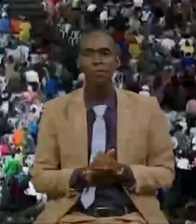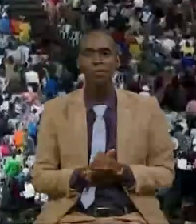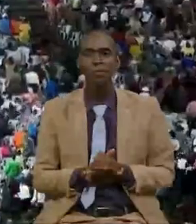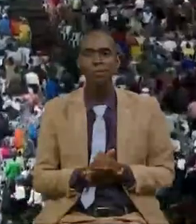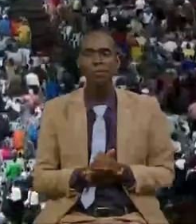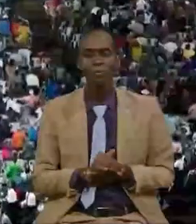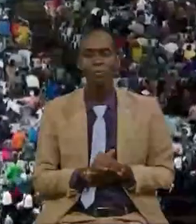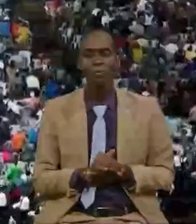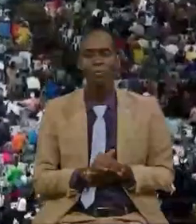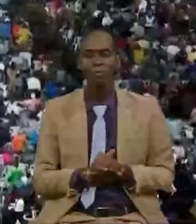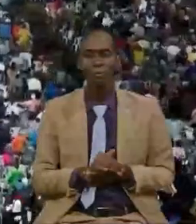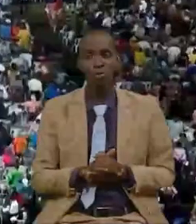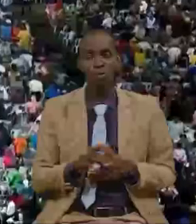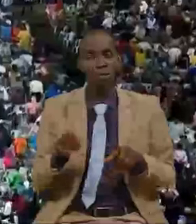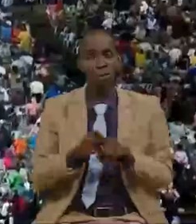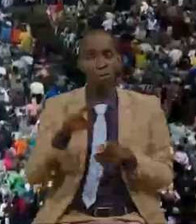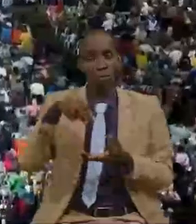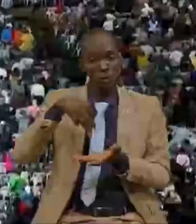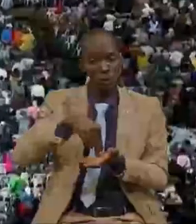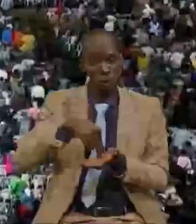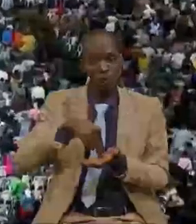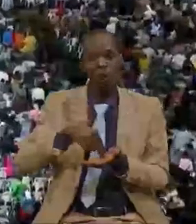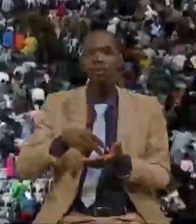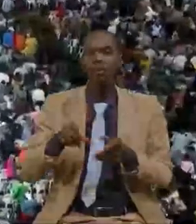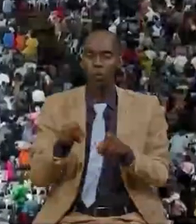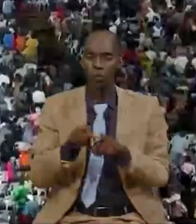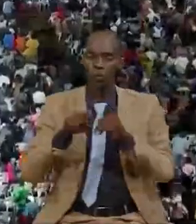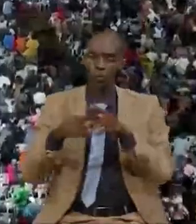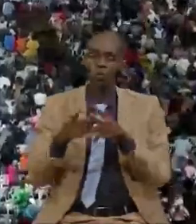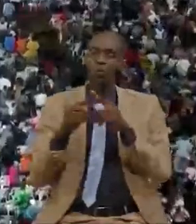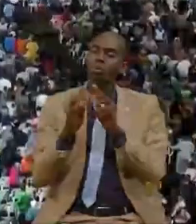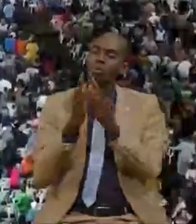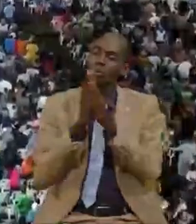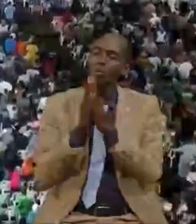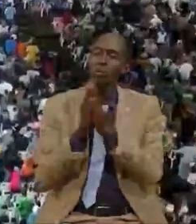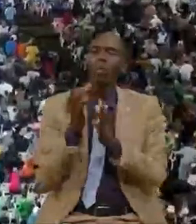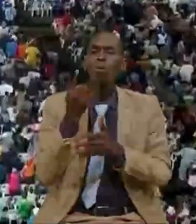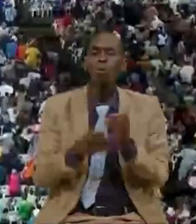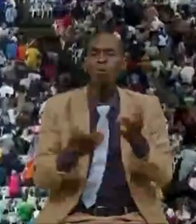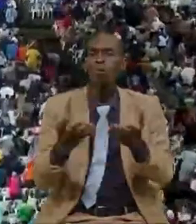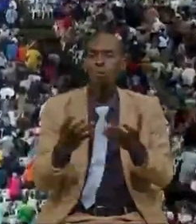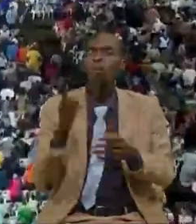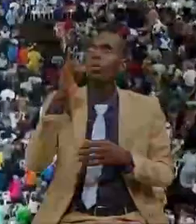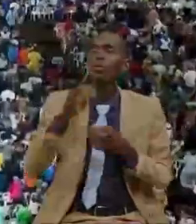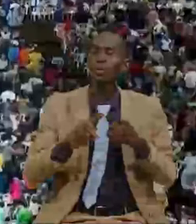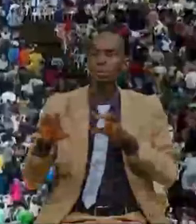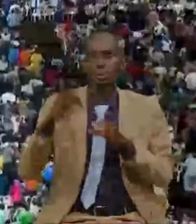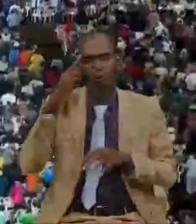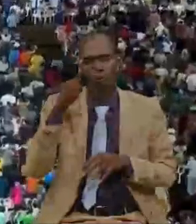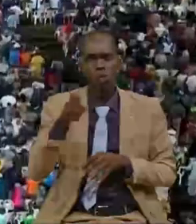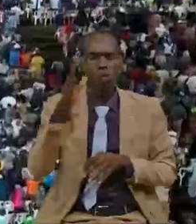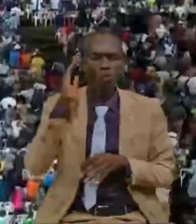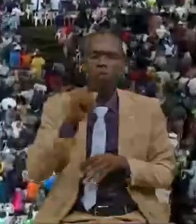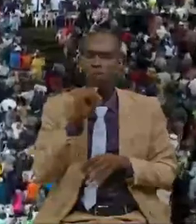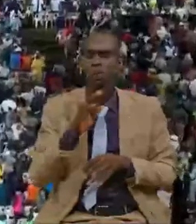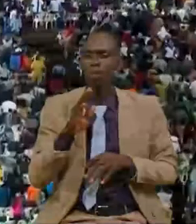vous. Quand vous vous tenez debout, ouvrez la bouche et commencez à faire votre requête. Que voulez-vous que le Seigneur